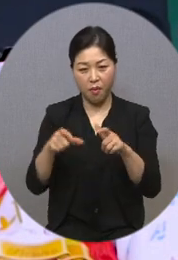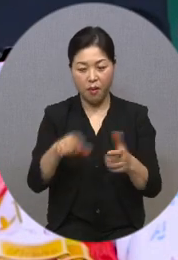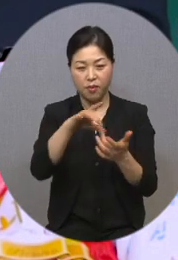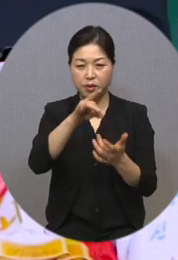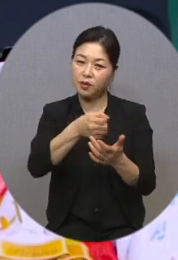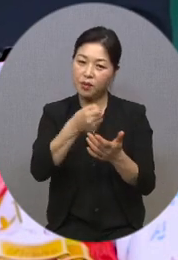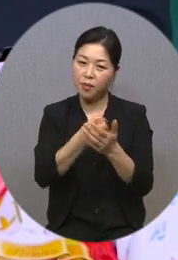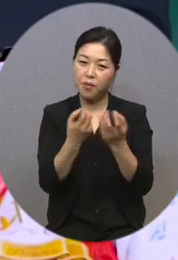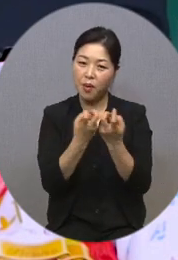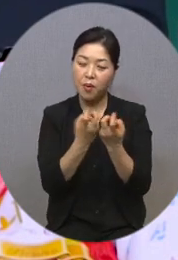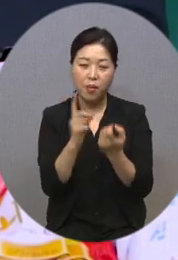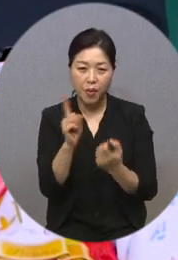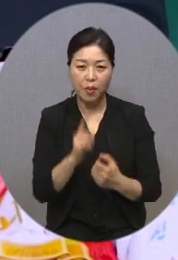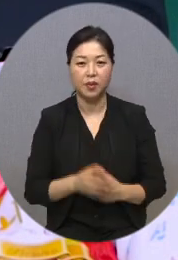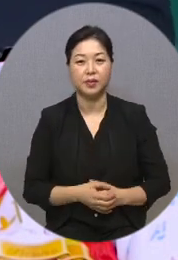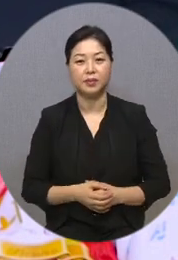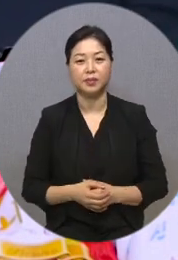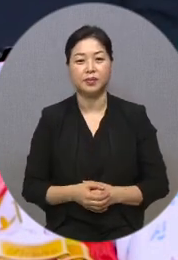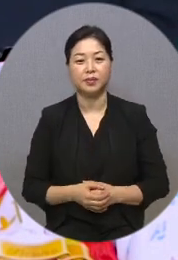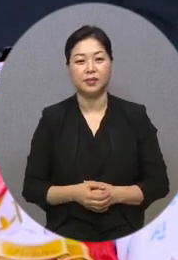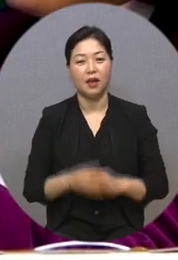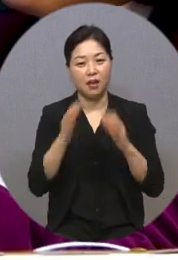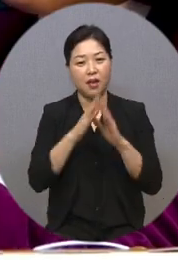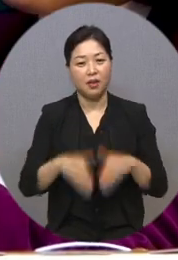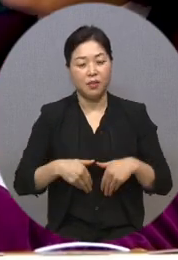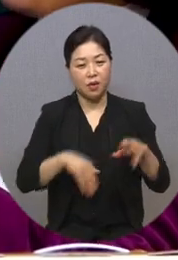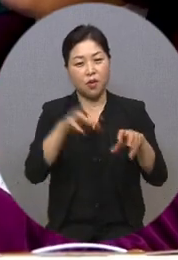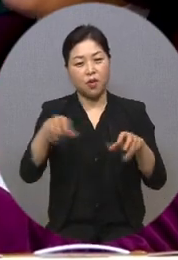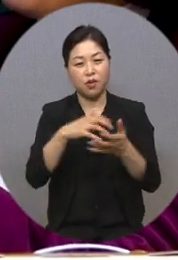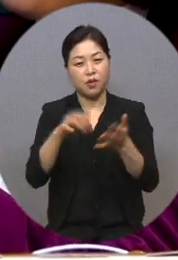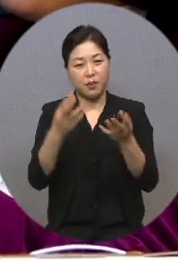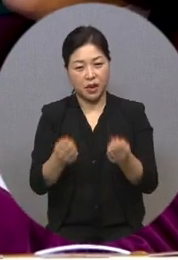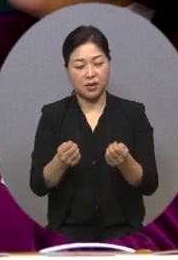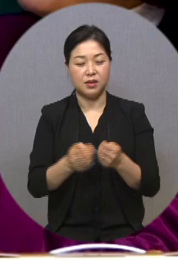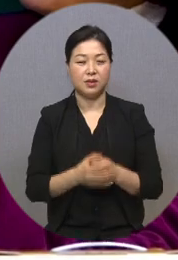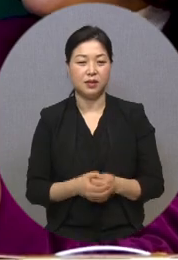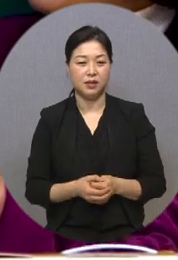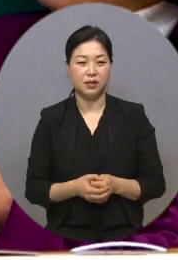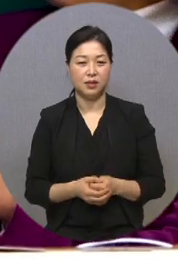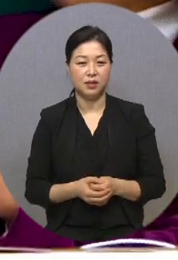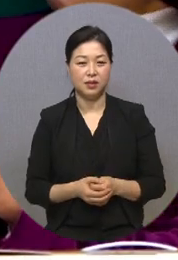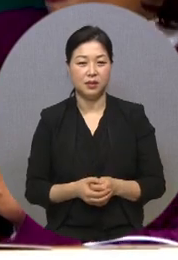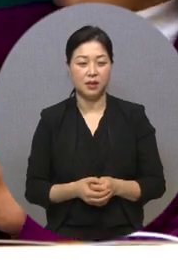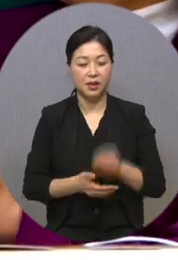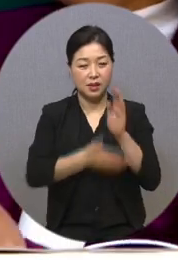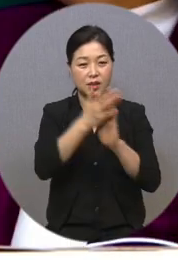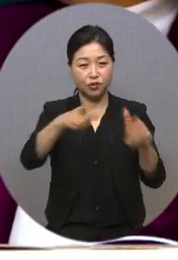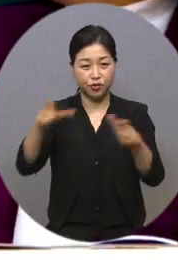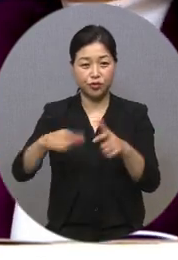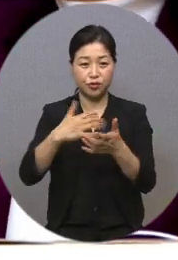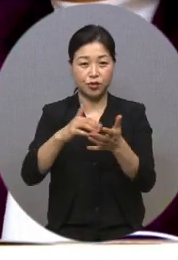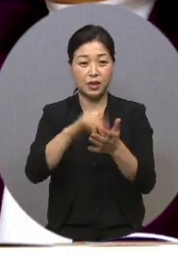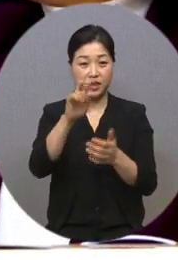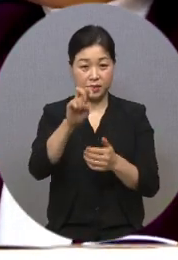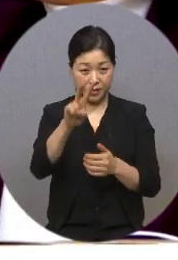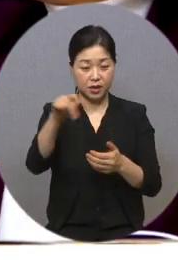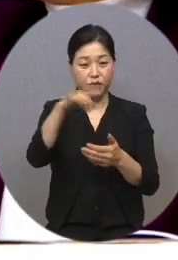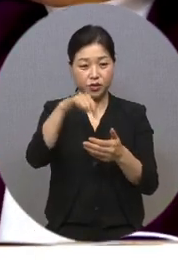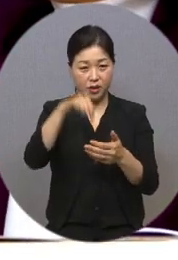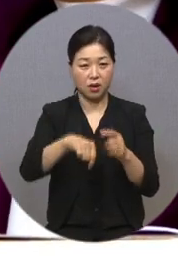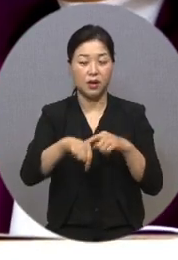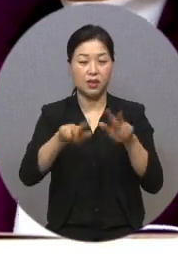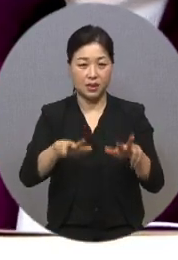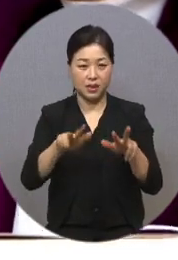됐나요? 정말 전라남도에 많은 곳이 있는데 맞아요 맞아요. 우리 전남도에는 22개 시군이 있습니다. 네. 그 중에서도